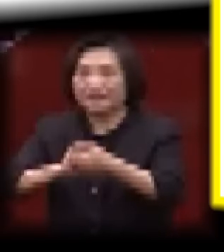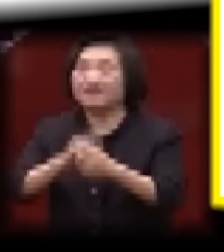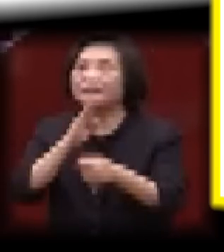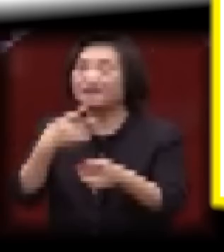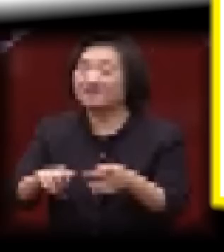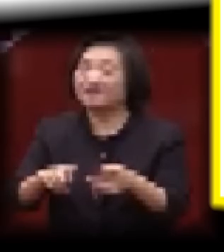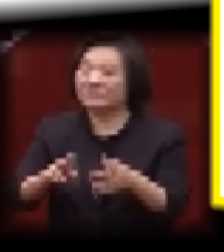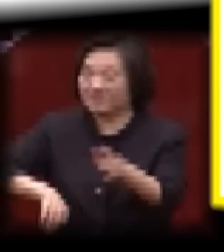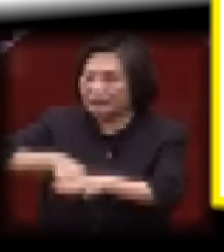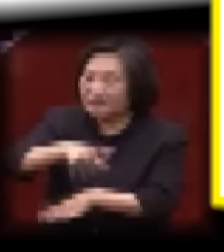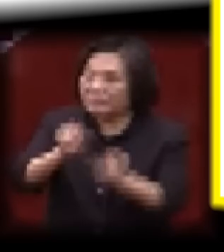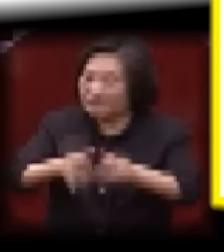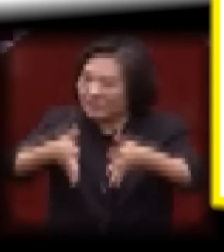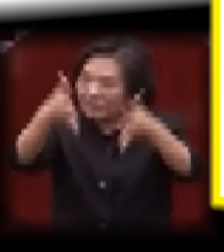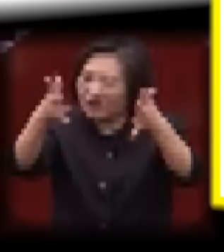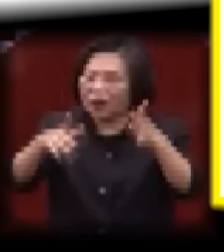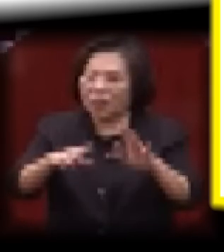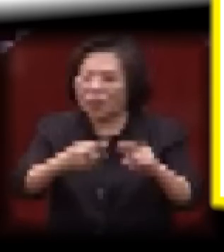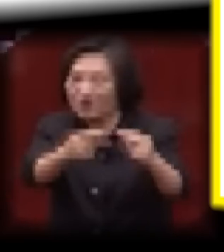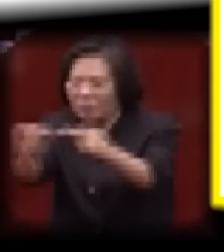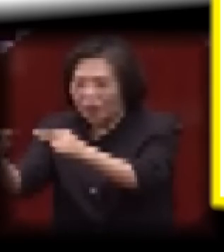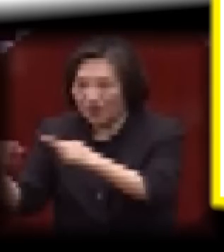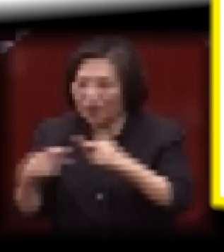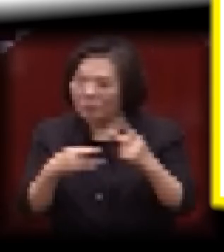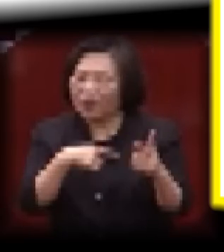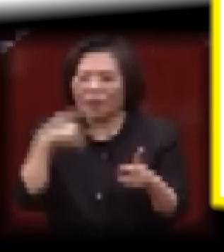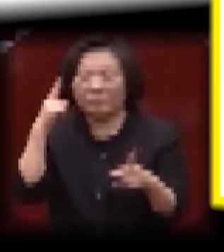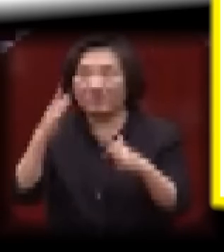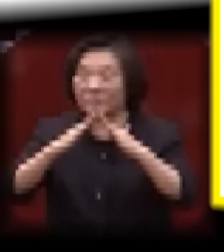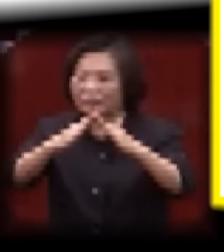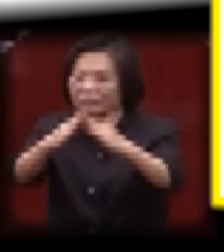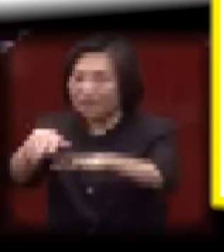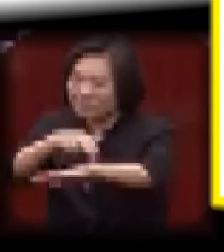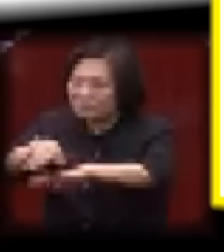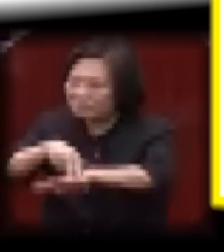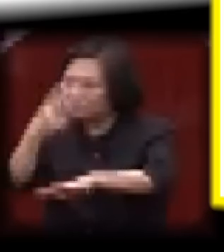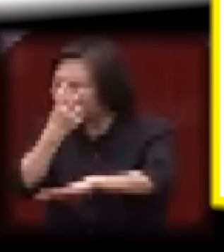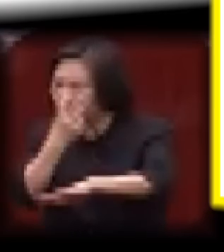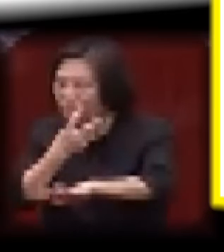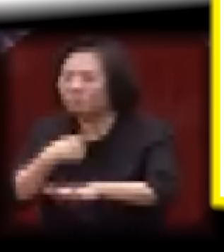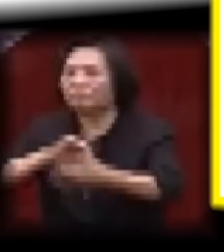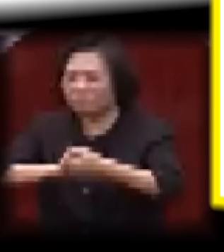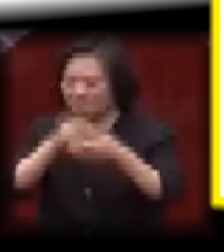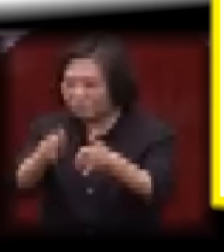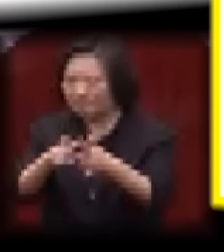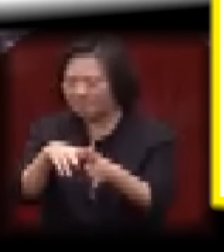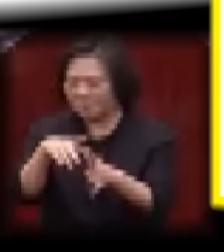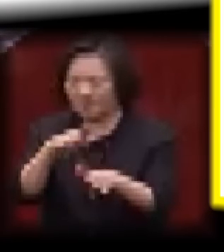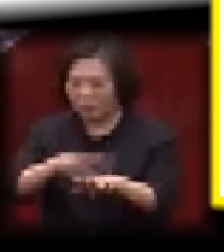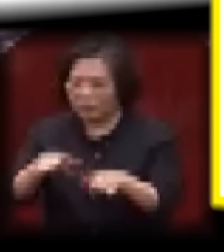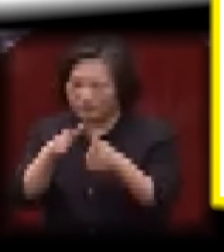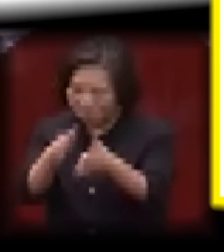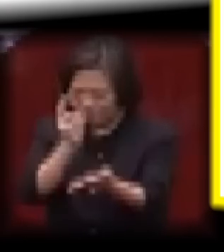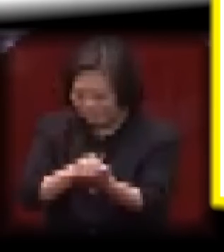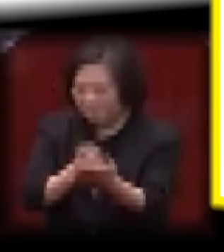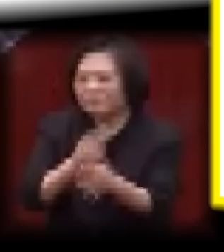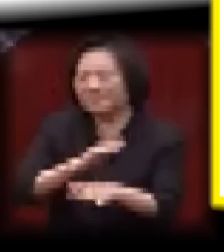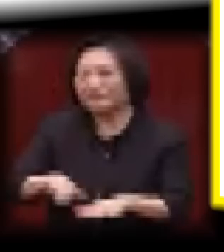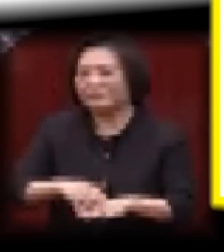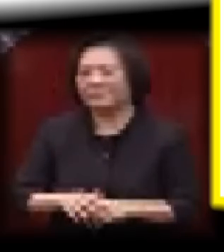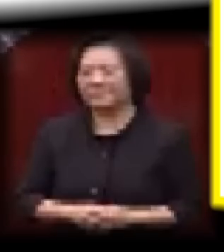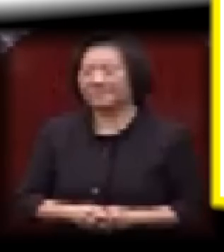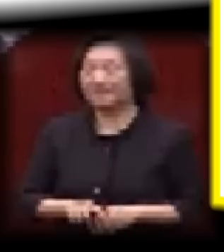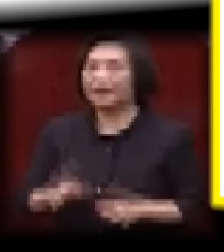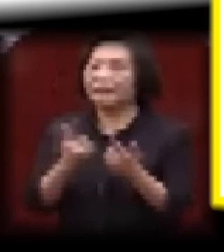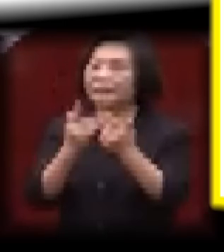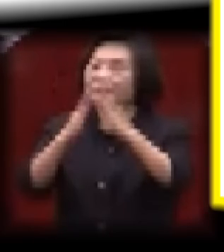审到这个东西。那我认为在都市设计审议我们还是会继续把关的，所以其实在台北市目前还没有这个